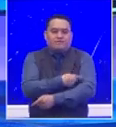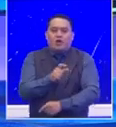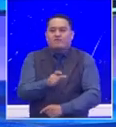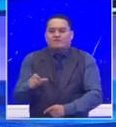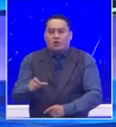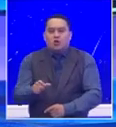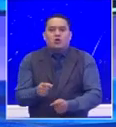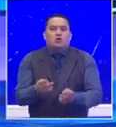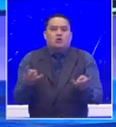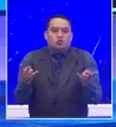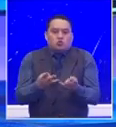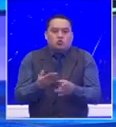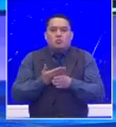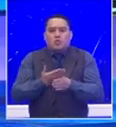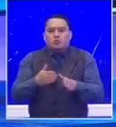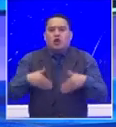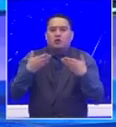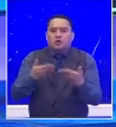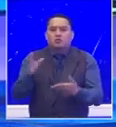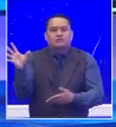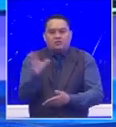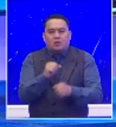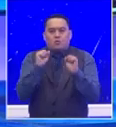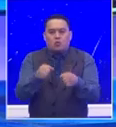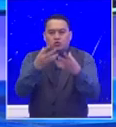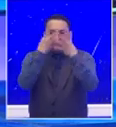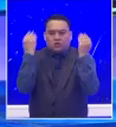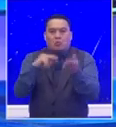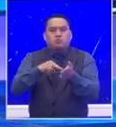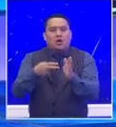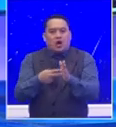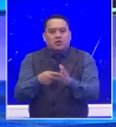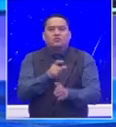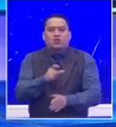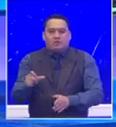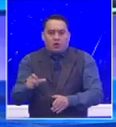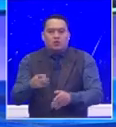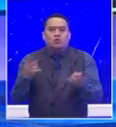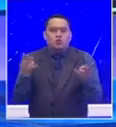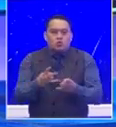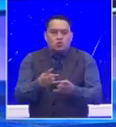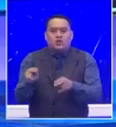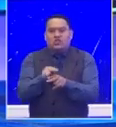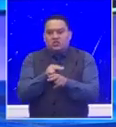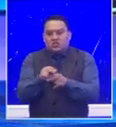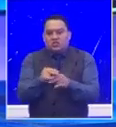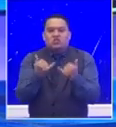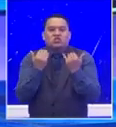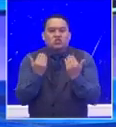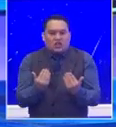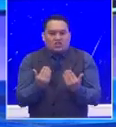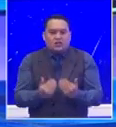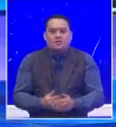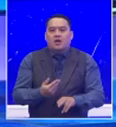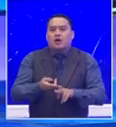всех, кто нуждается в экстренной помощи. Однако не стоит забывать и о плановых пациентах, которым нужно неотложное лечение сейчас, говорят